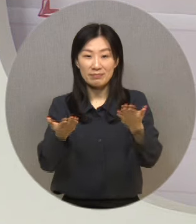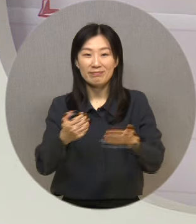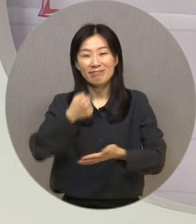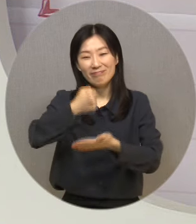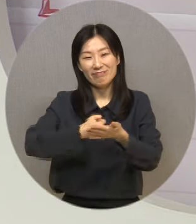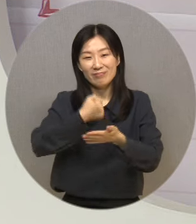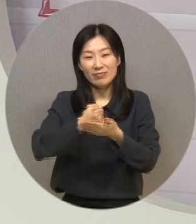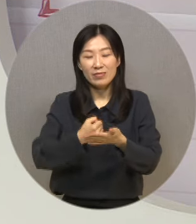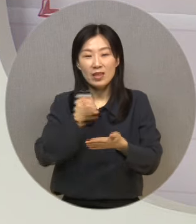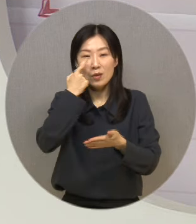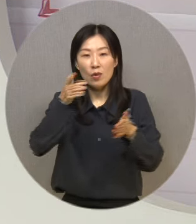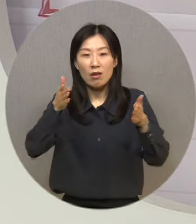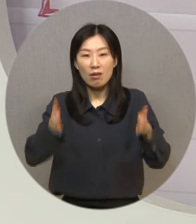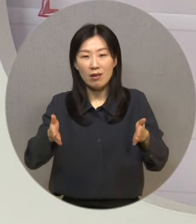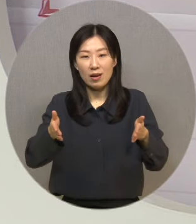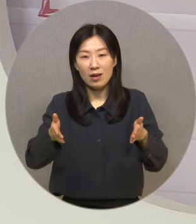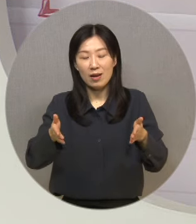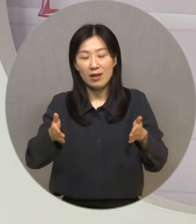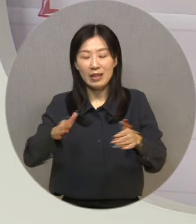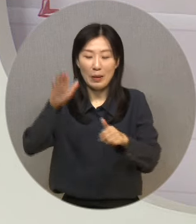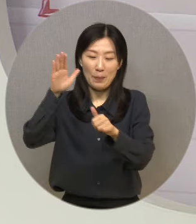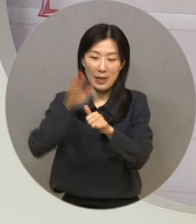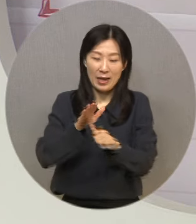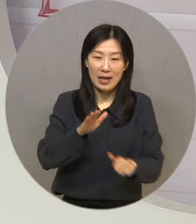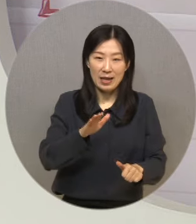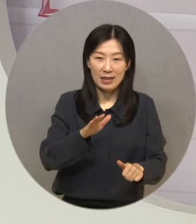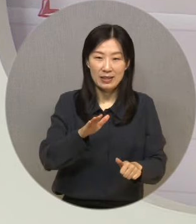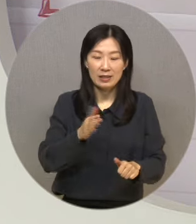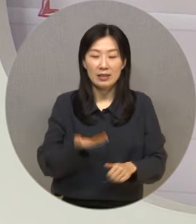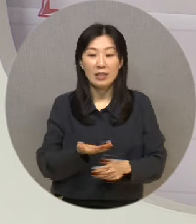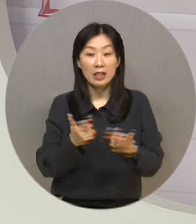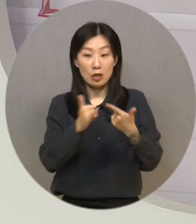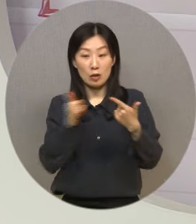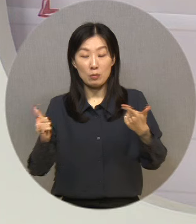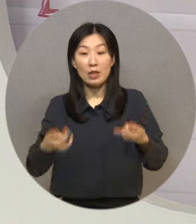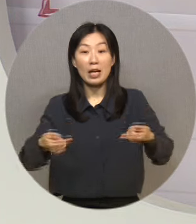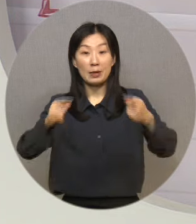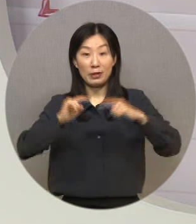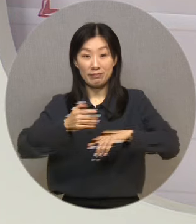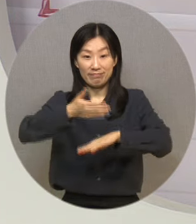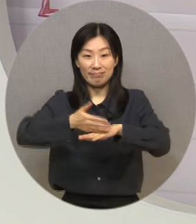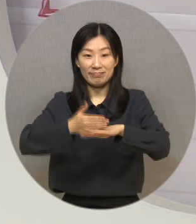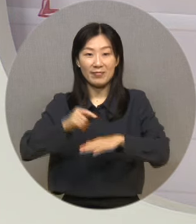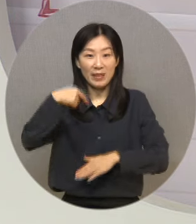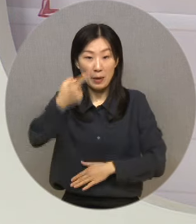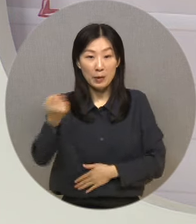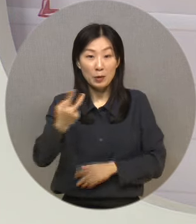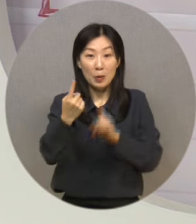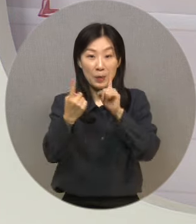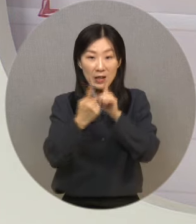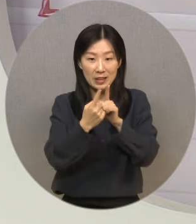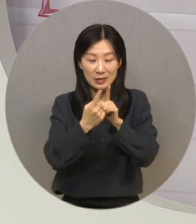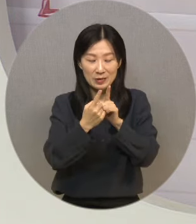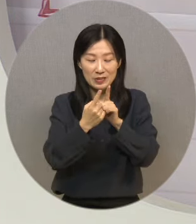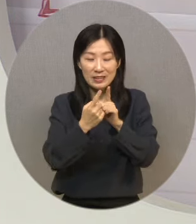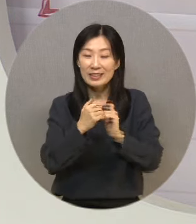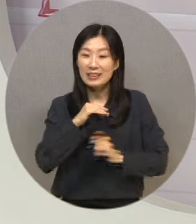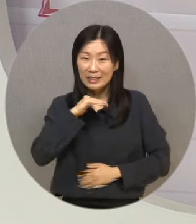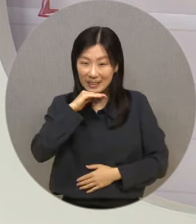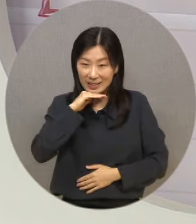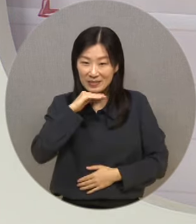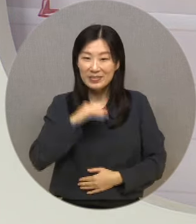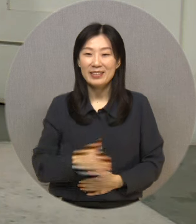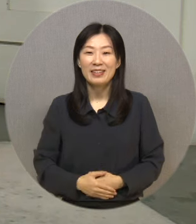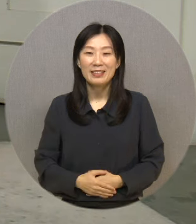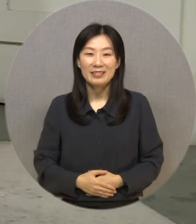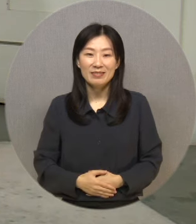안타깝게도 월간 결선을 통과하지 못한 여섯 분 함께 해주셔서 정말 고맙습니다. 다음에 꼭 다시 만날 수 있는 또 그날이 오기를 기다려봅니다.